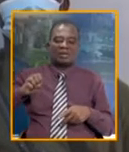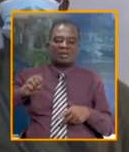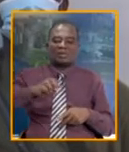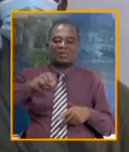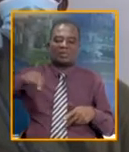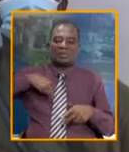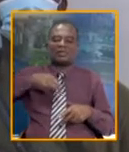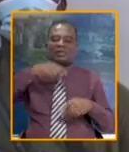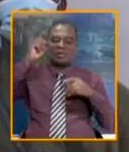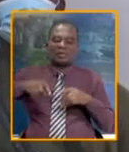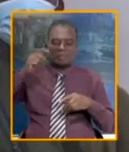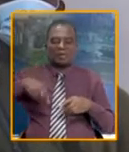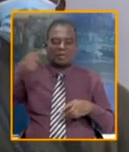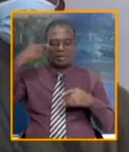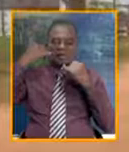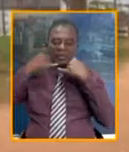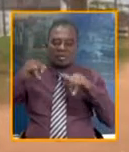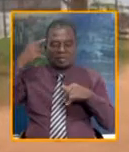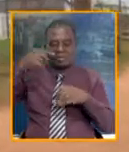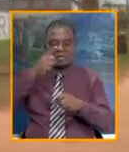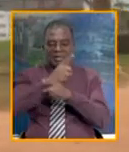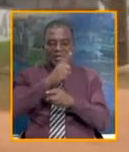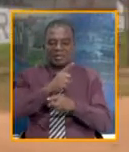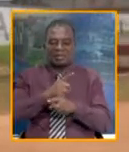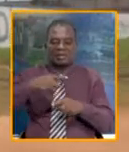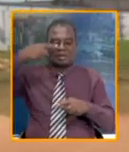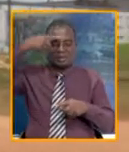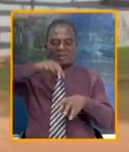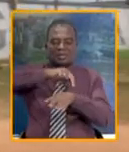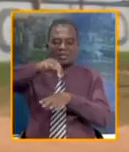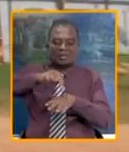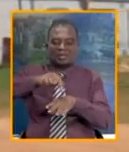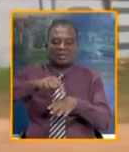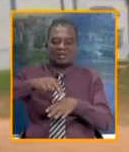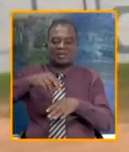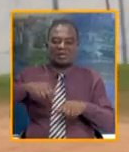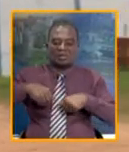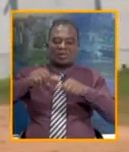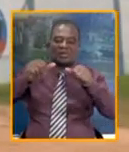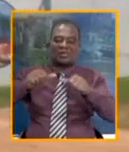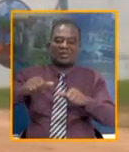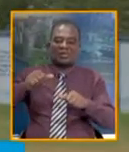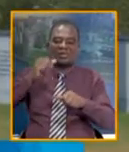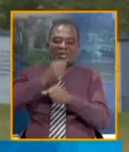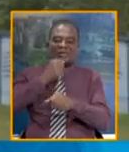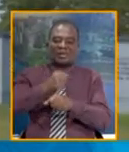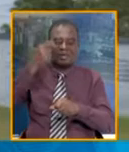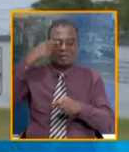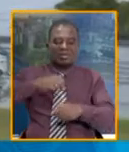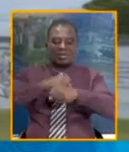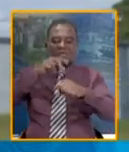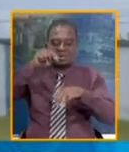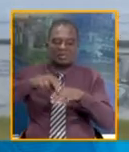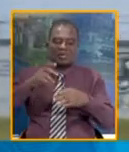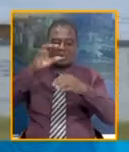besoin de renseignements pour pouvoir les sécuriser. La gendarmerie nationale entend poursuivre sur cette lancée pour la sécurisation